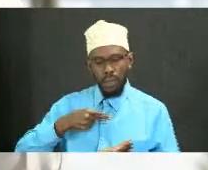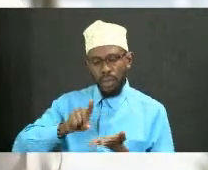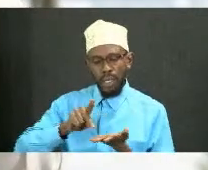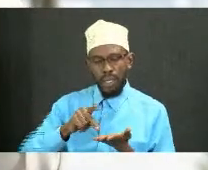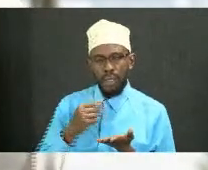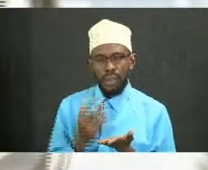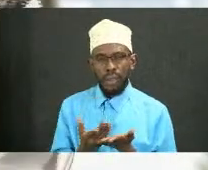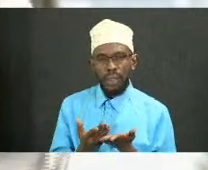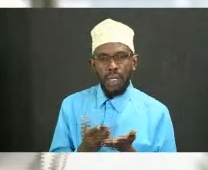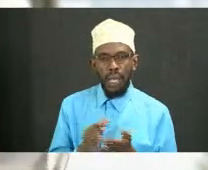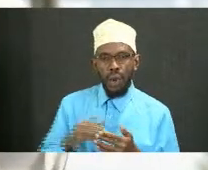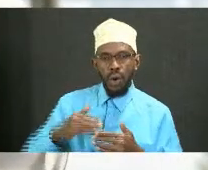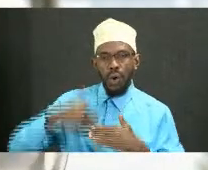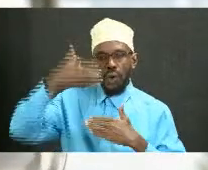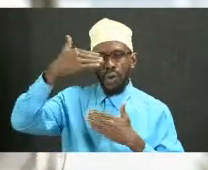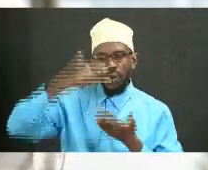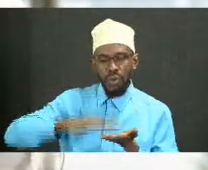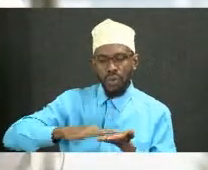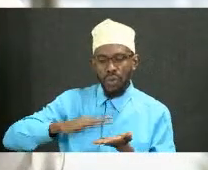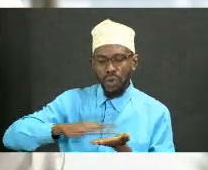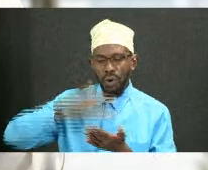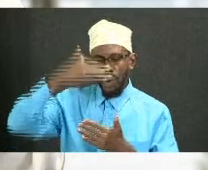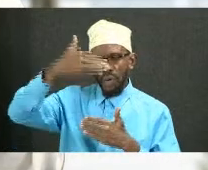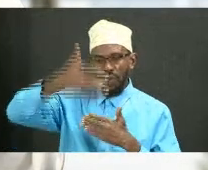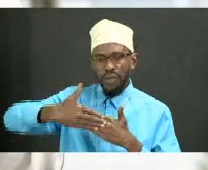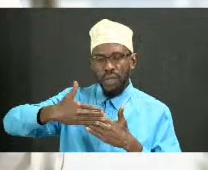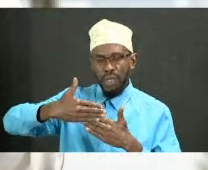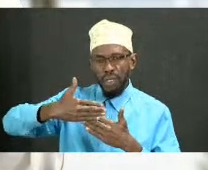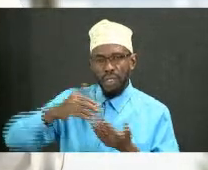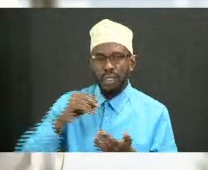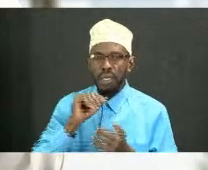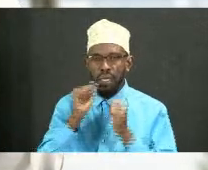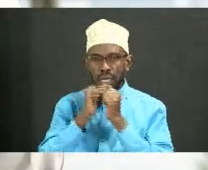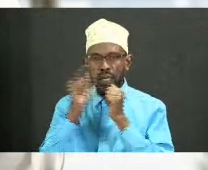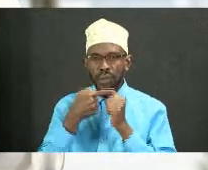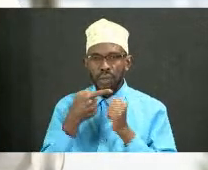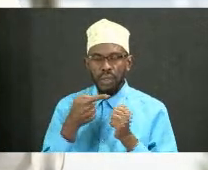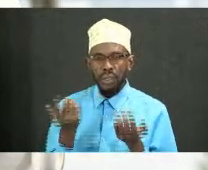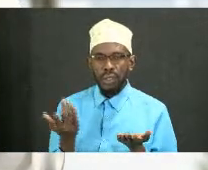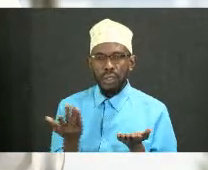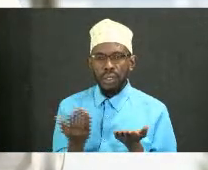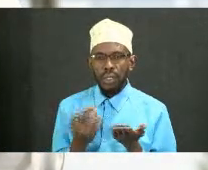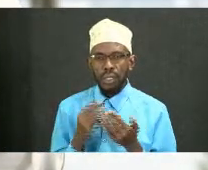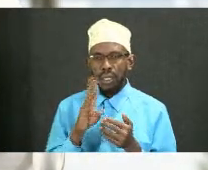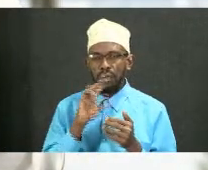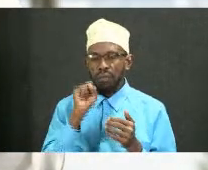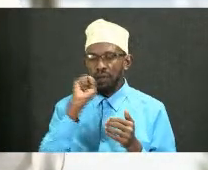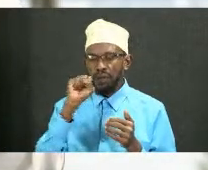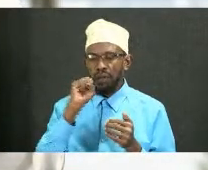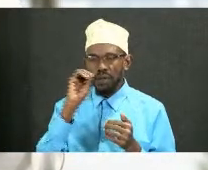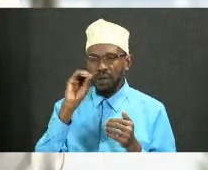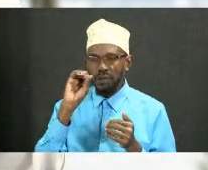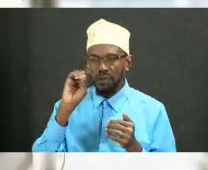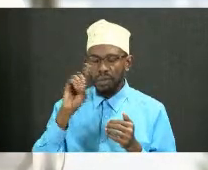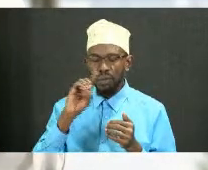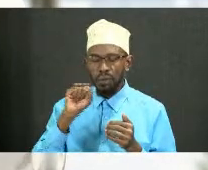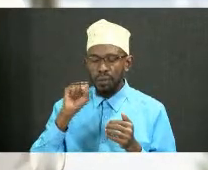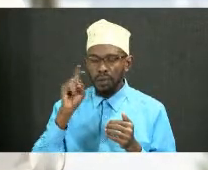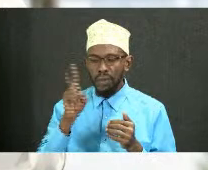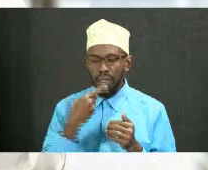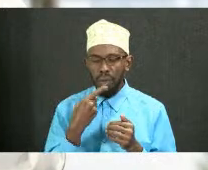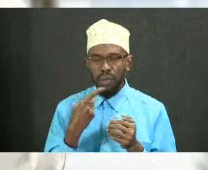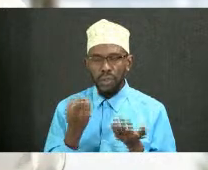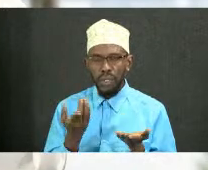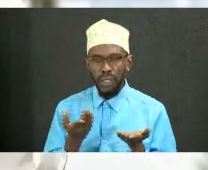letu. Naam. Yani beyond our means. Wewe unapata 10,000 lakini unataka uishi kama mtu ambaye anapata 50,000 na kadhalika.